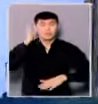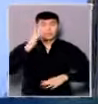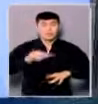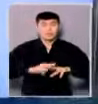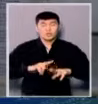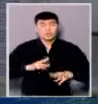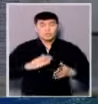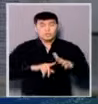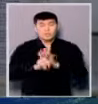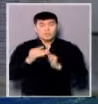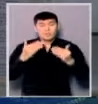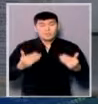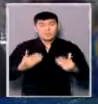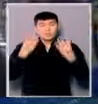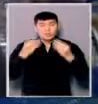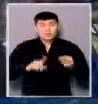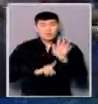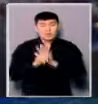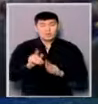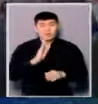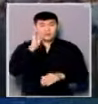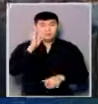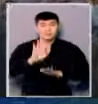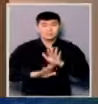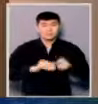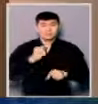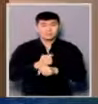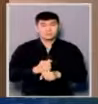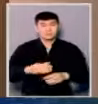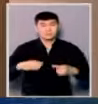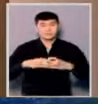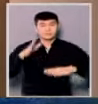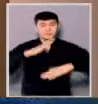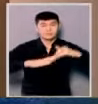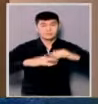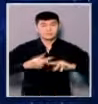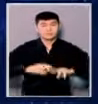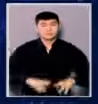деген нық қадам. Бүгінгі күннің игі бастамасының болашаққа берері мол дейді департамент мамандары.